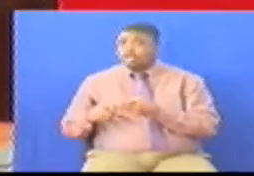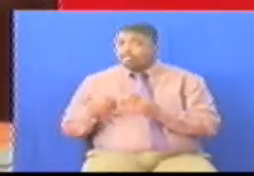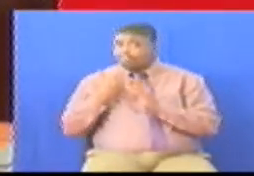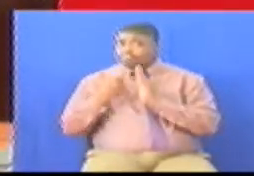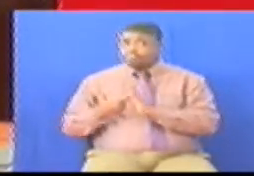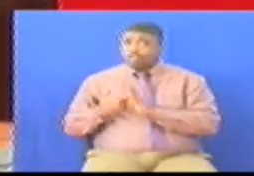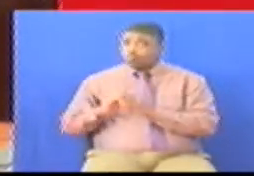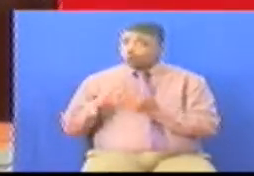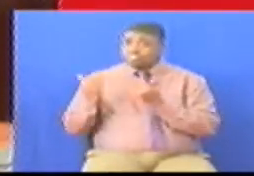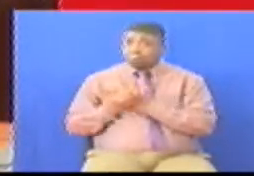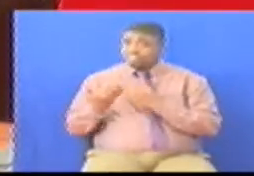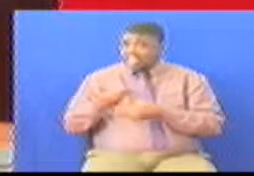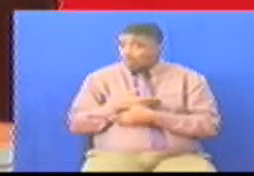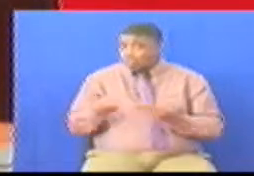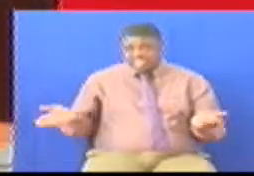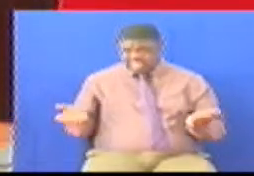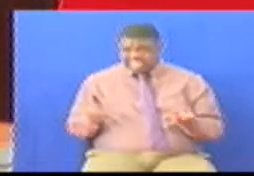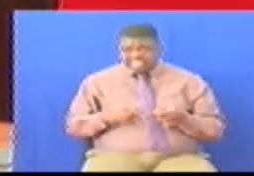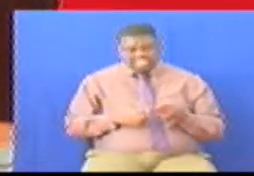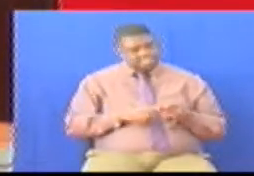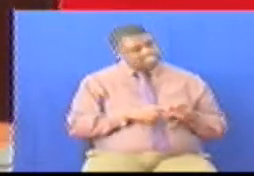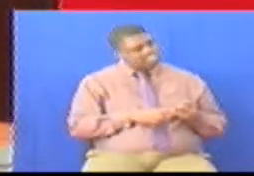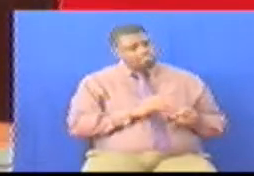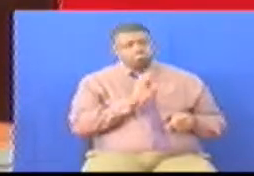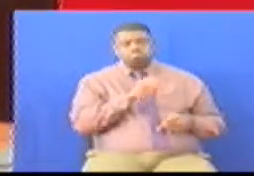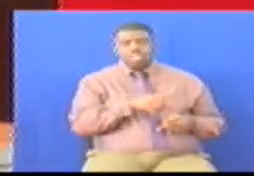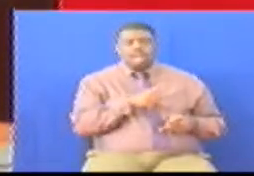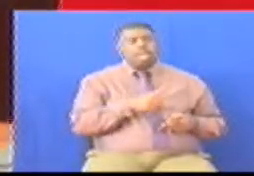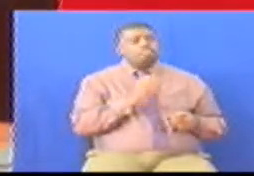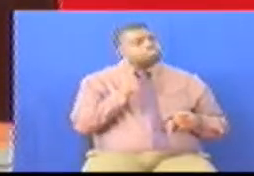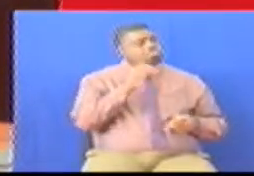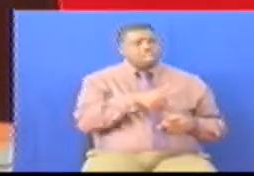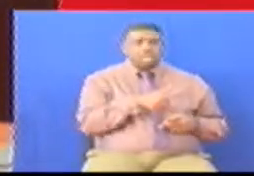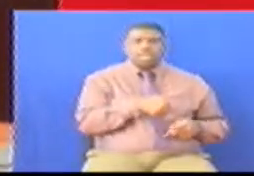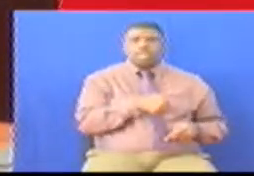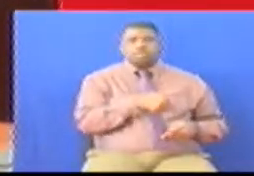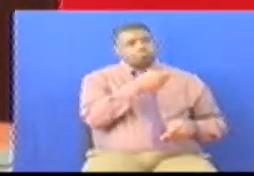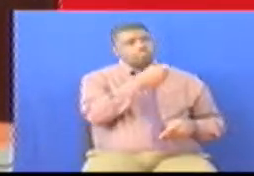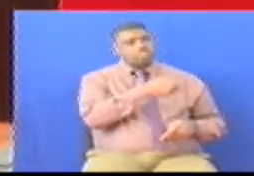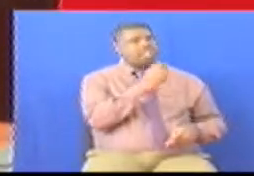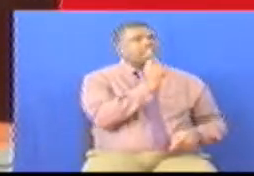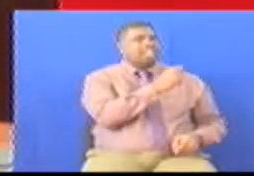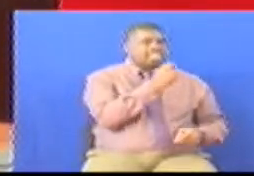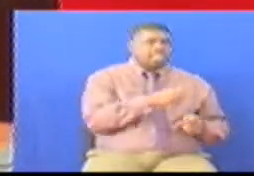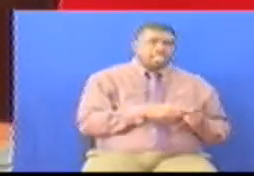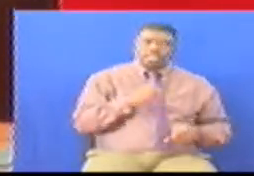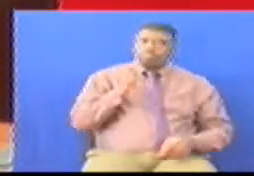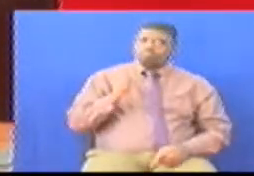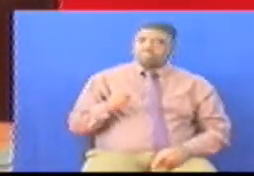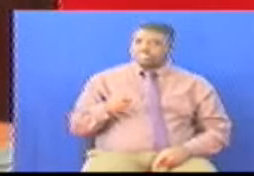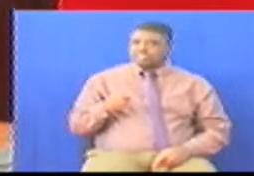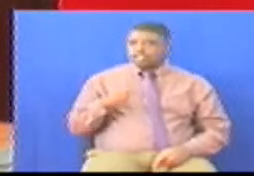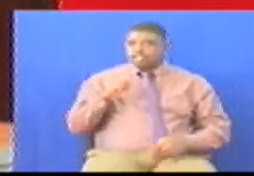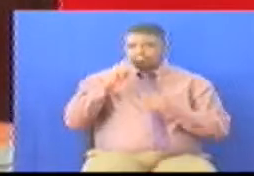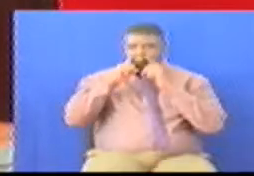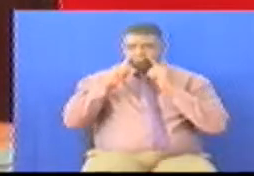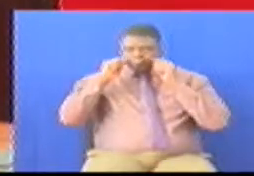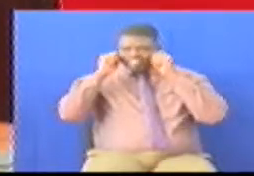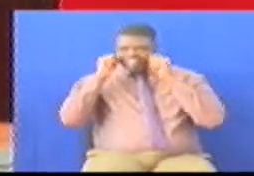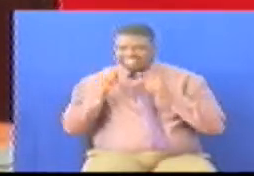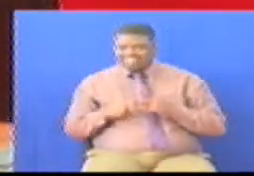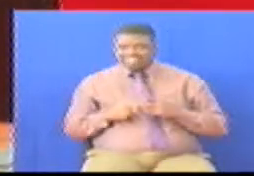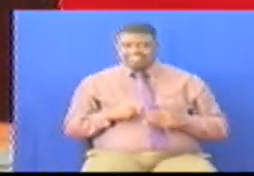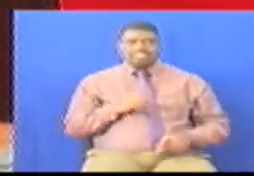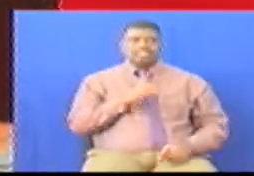kudhibiti mapato yetu ya bandari, itakuwa miaka nenda miaka rudi tunapongeza Kenya, tuapongeza Msumbiji, bandari ya Beira, tuapongeza